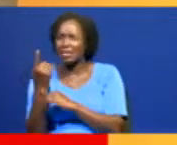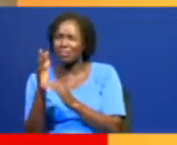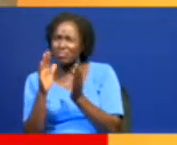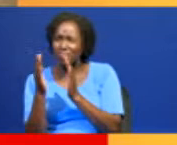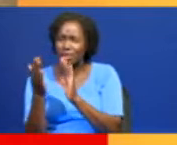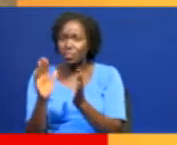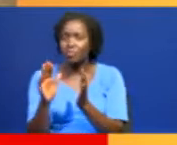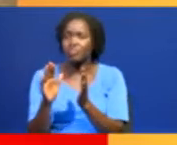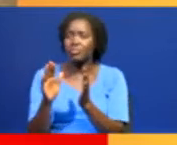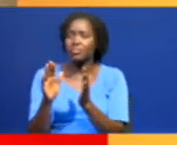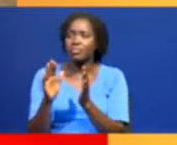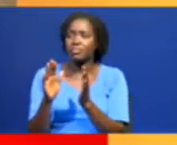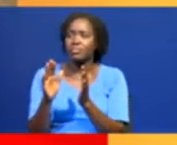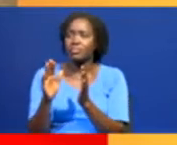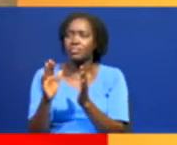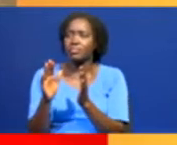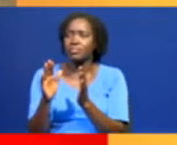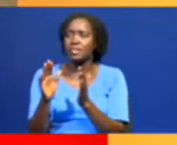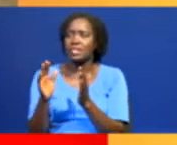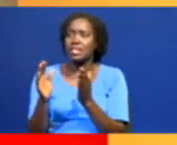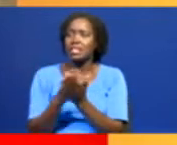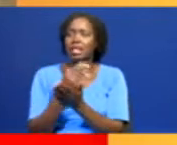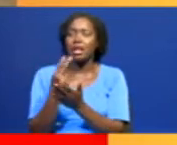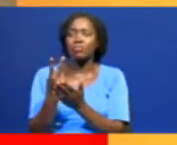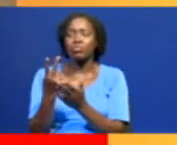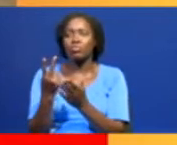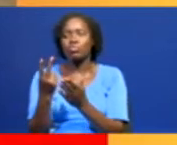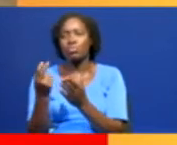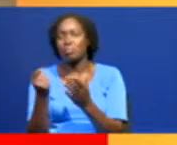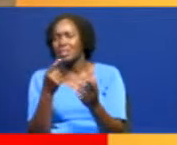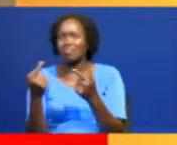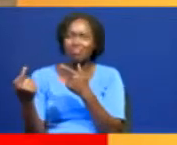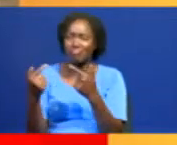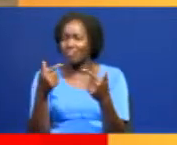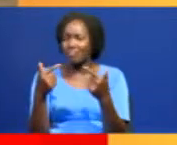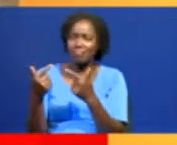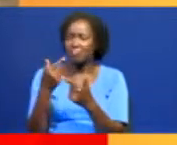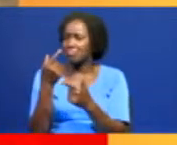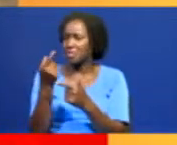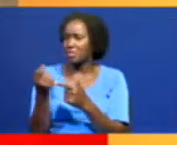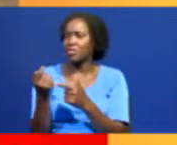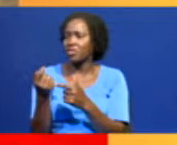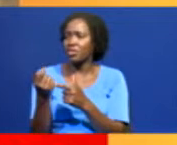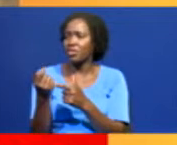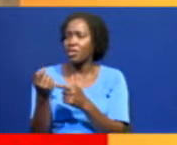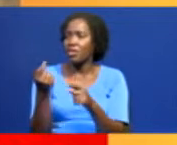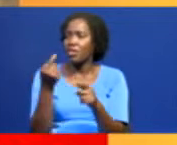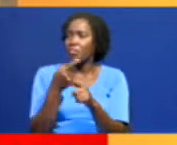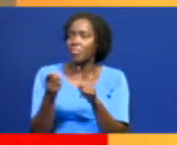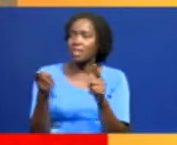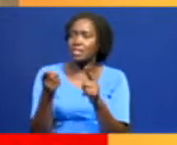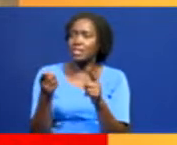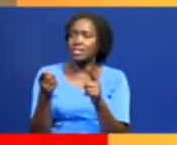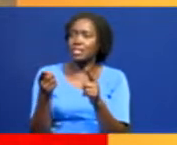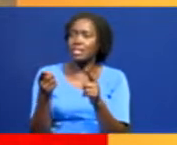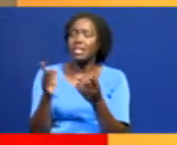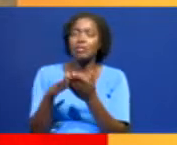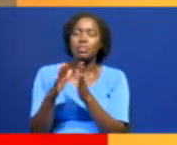11. Ilikuwa ni miezi karibu 2 kwa sababu tulikuwa na utata mahali kidogo. Lakini alipata kiti